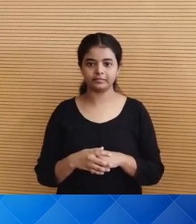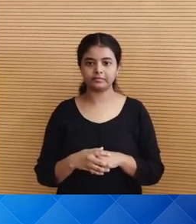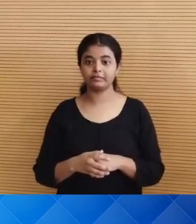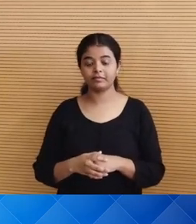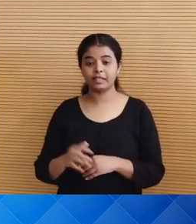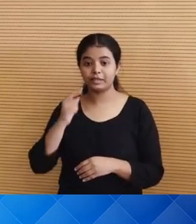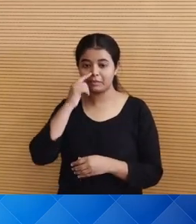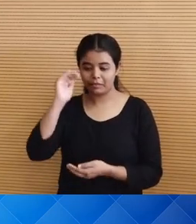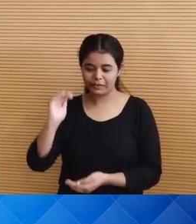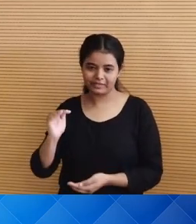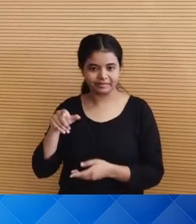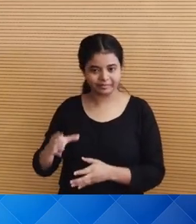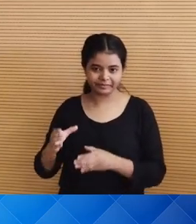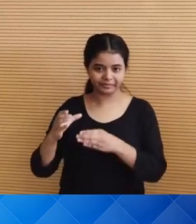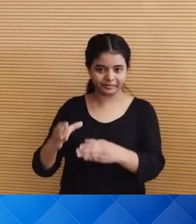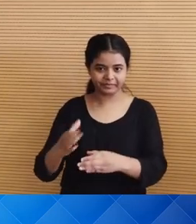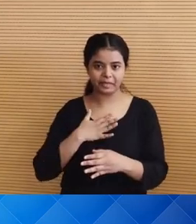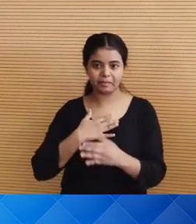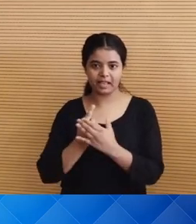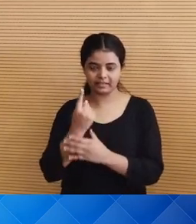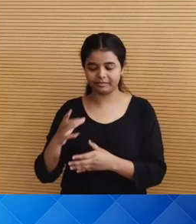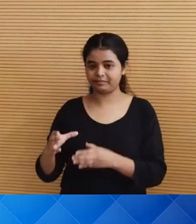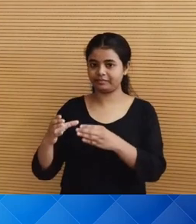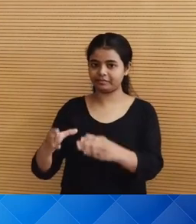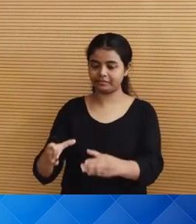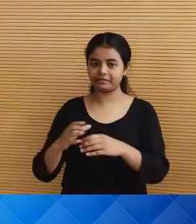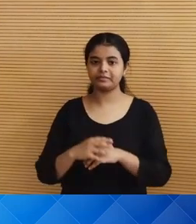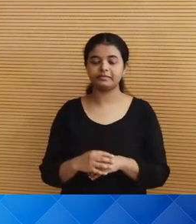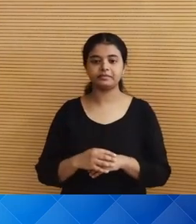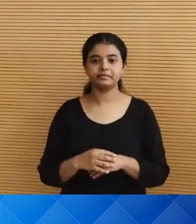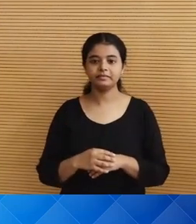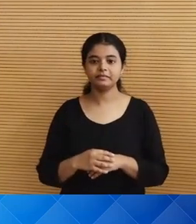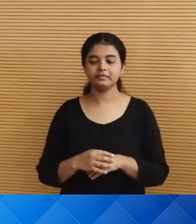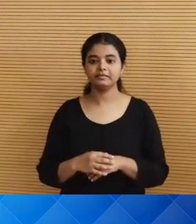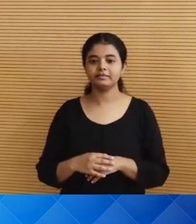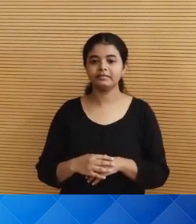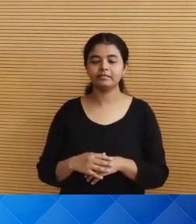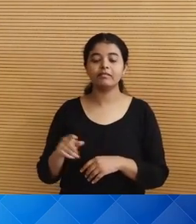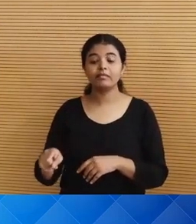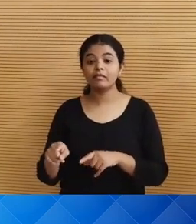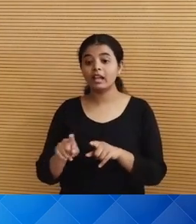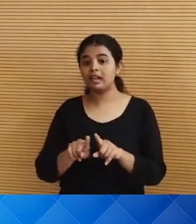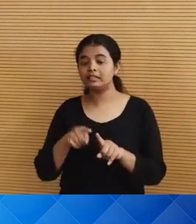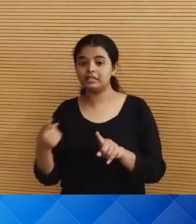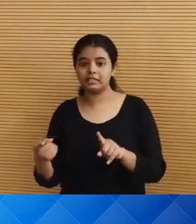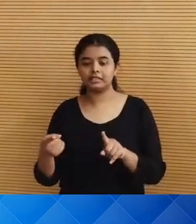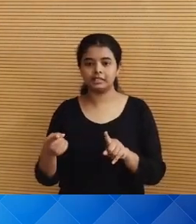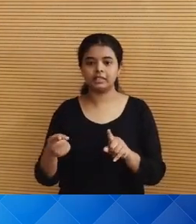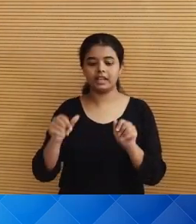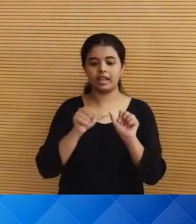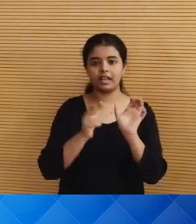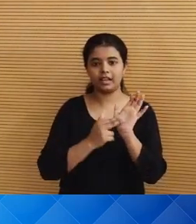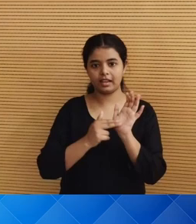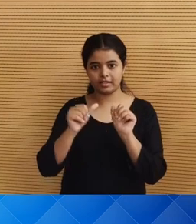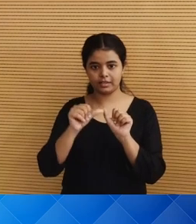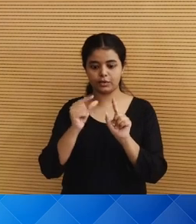बच्ची ने सर का जो सम्मान किया, धन्यवाद। अब मैं बच्ची से निवेदन करूंगा, माननीय शिक्षा राज्य मंत्री श्रीमती अन्नपूर्णा देवी